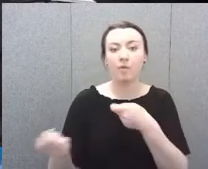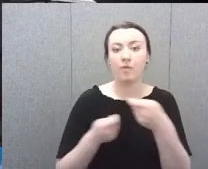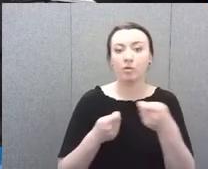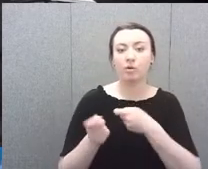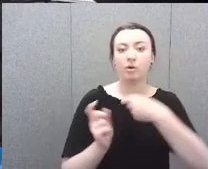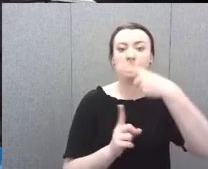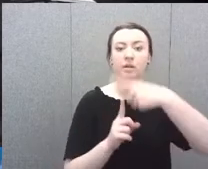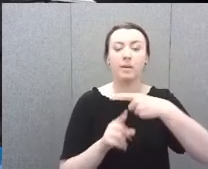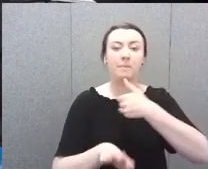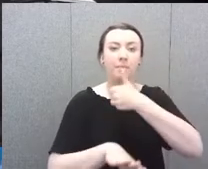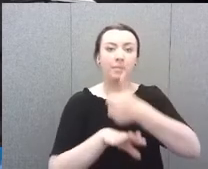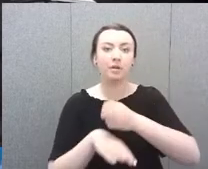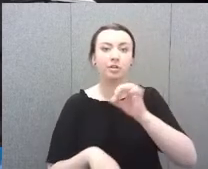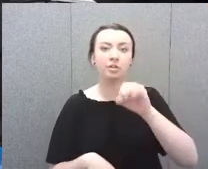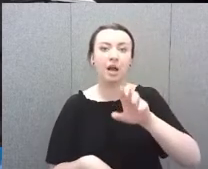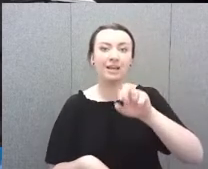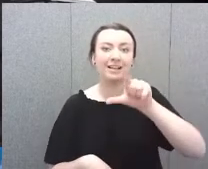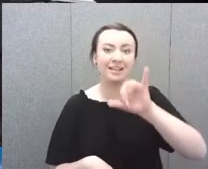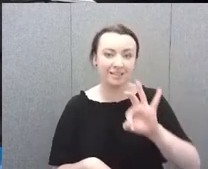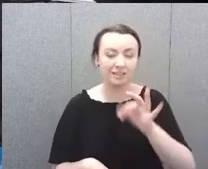используем.